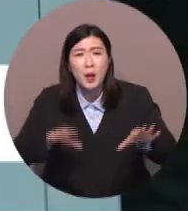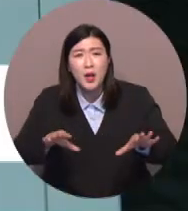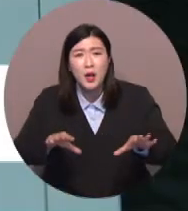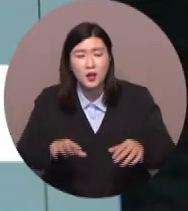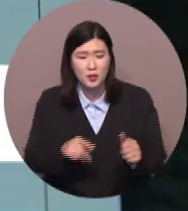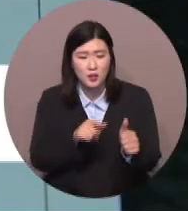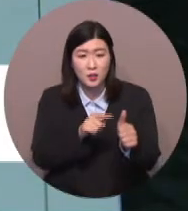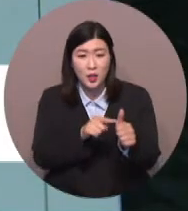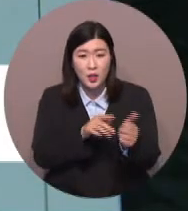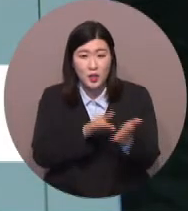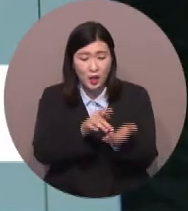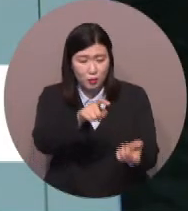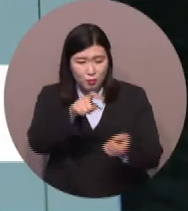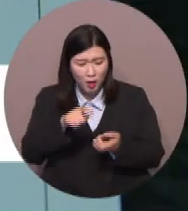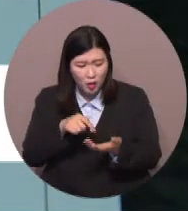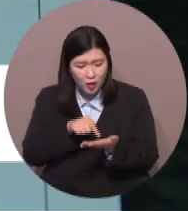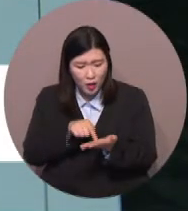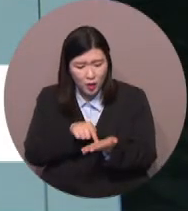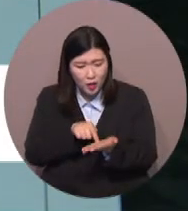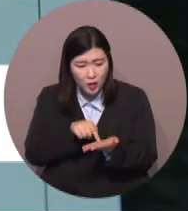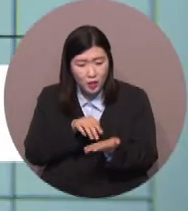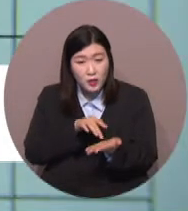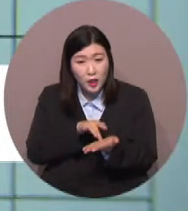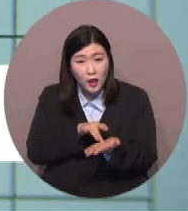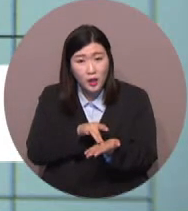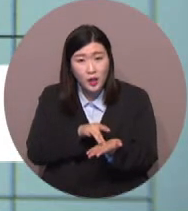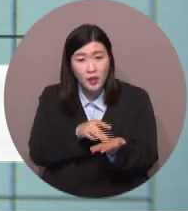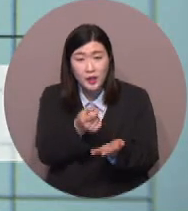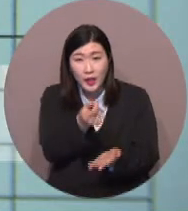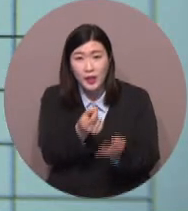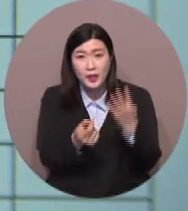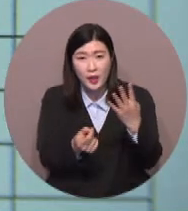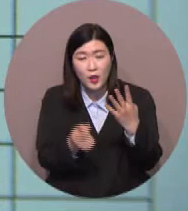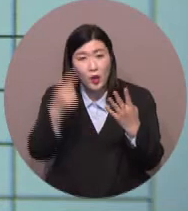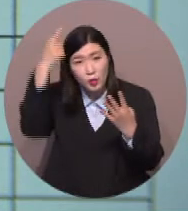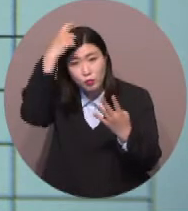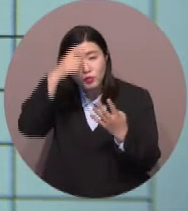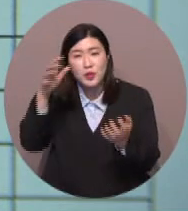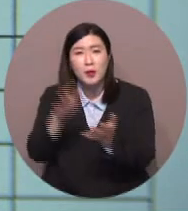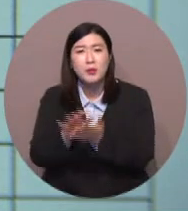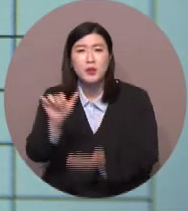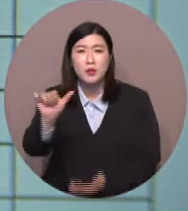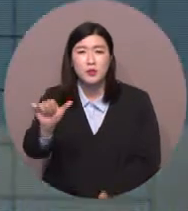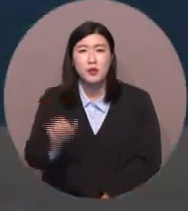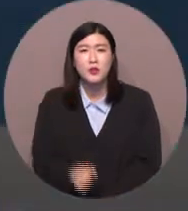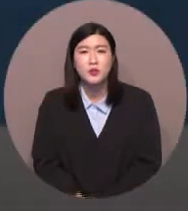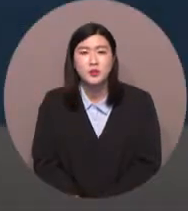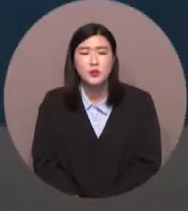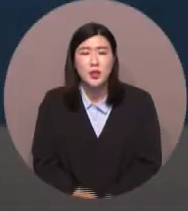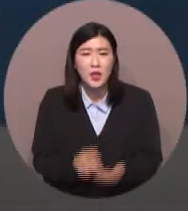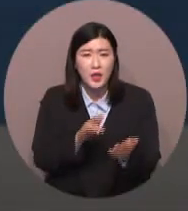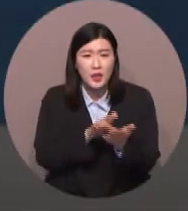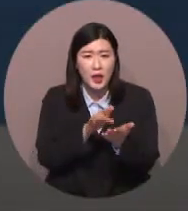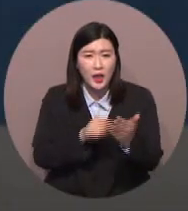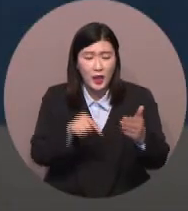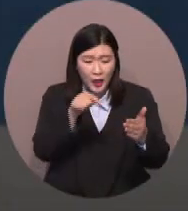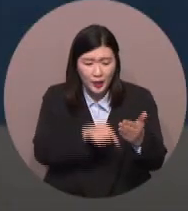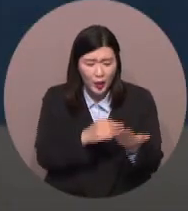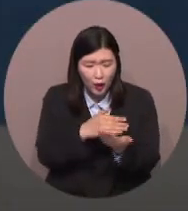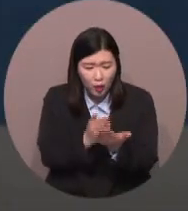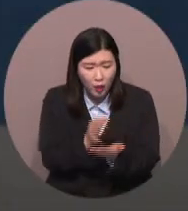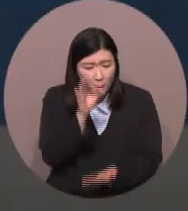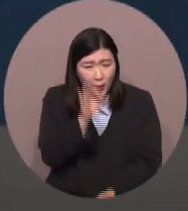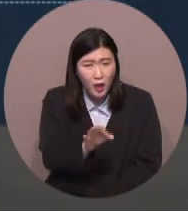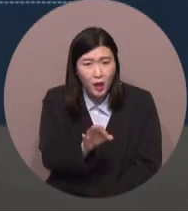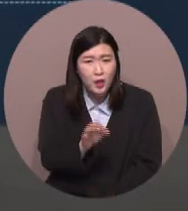의사가 처방해준 약은 먹는 약 4알과 뿌리는 약 등 5가지. 처방약 가운데 바이모전과